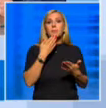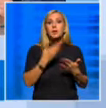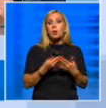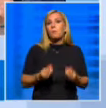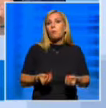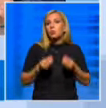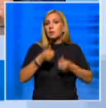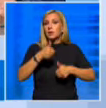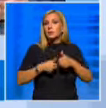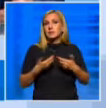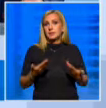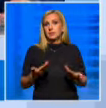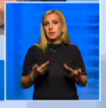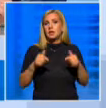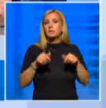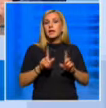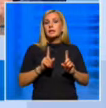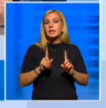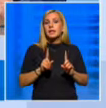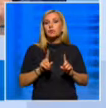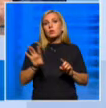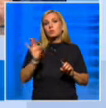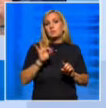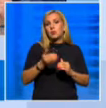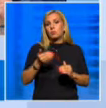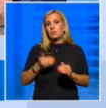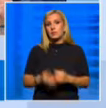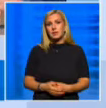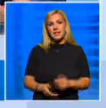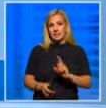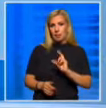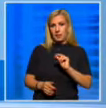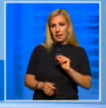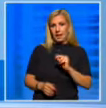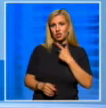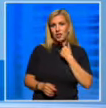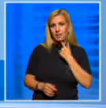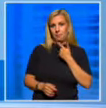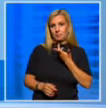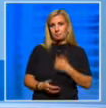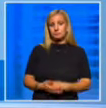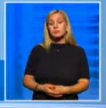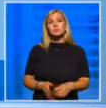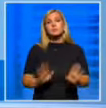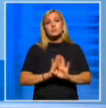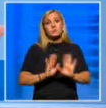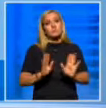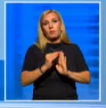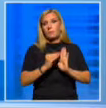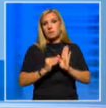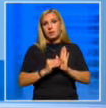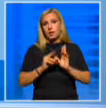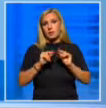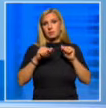по-добри кандидати. Това не е нещо, което е предопределено. И няма да ни кажете кога имате на ум. Няма смисъл да го казвам сега, защото